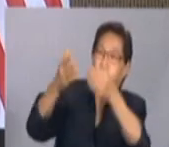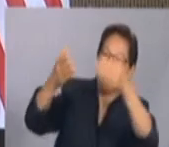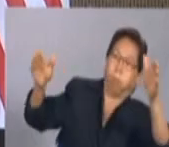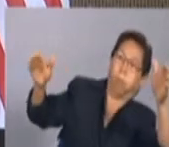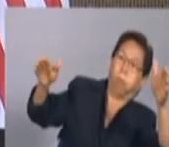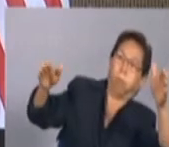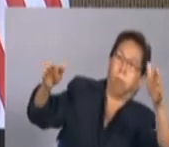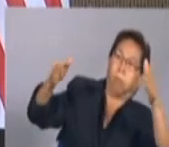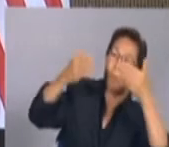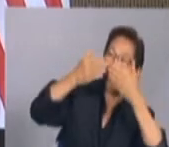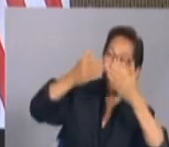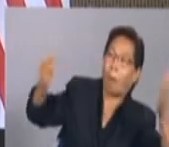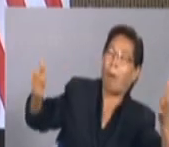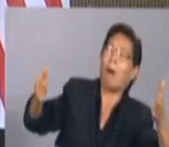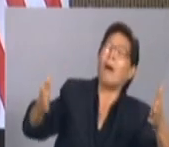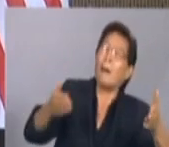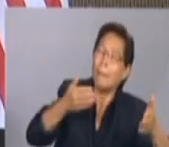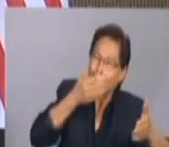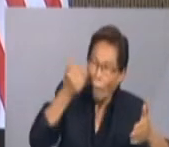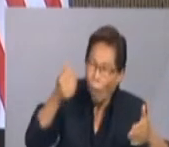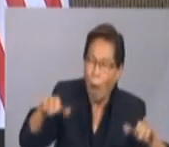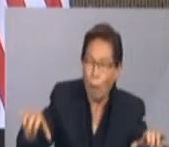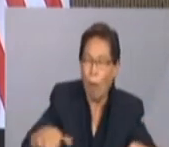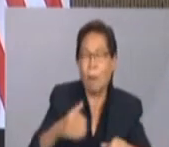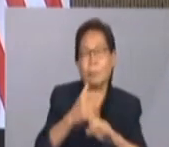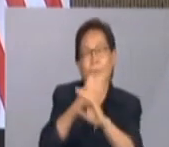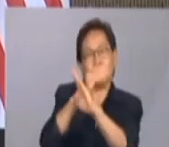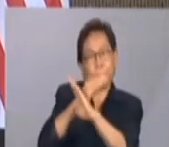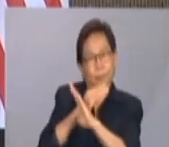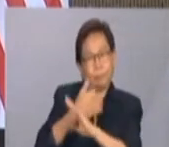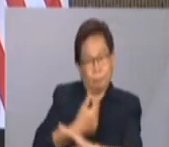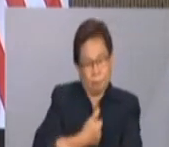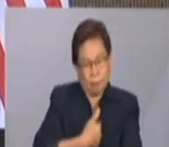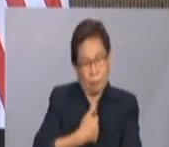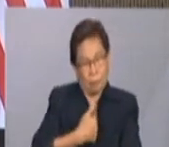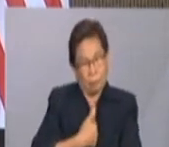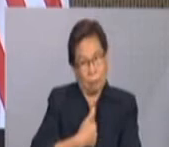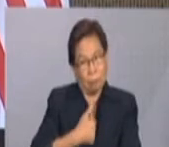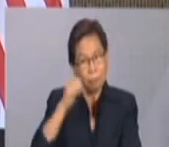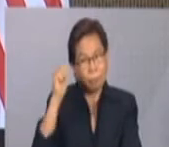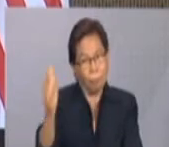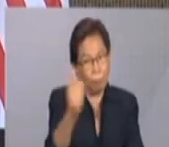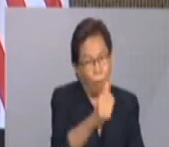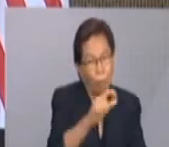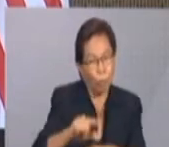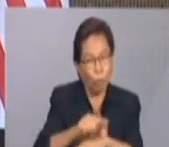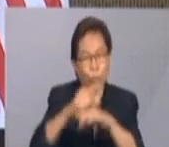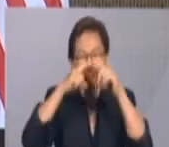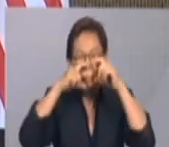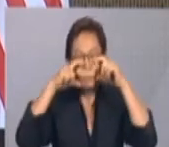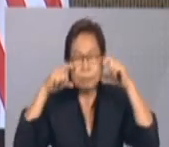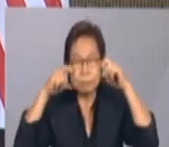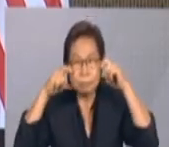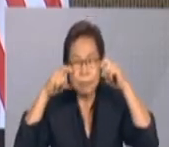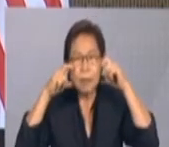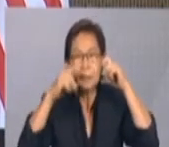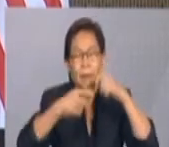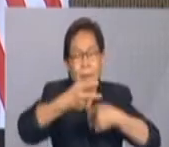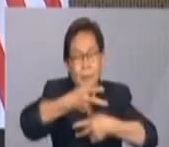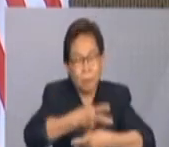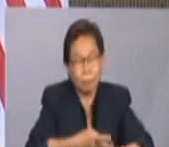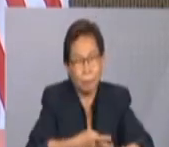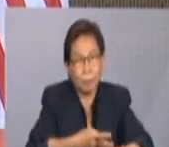komik 19 ini jadi ambil langkah-langkah untuk lindungi Disney pakai penutup hidung dan mulut dan